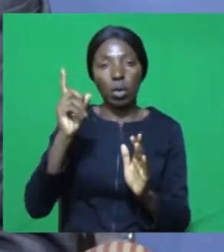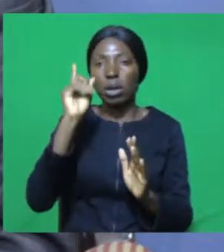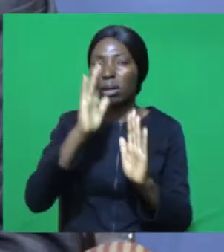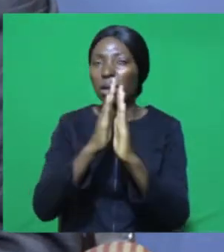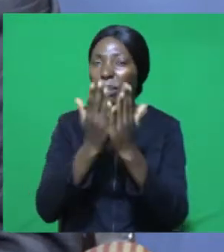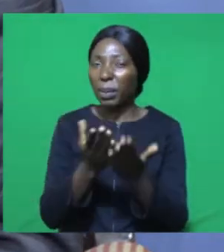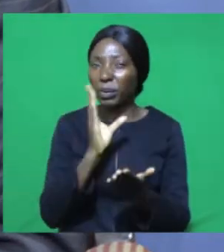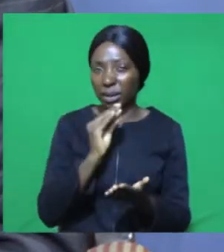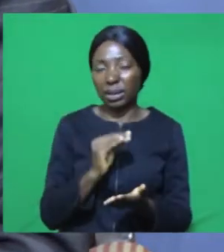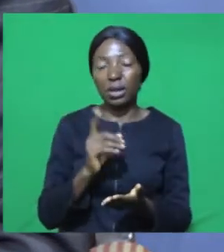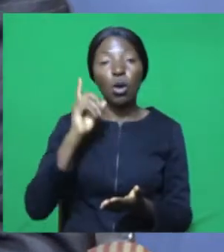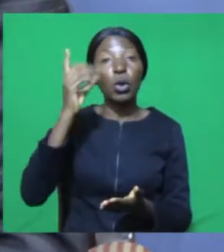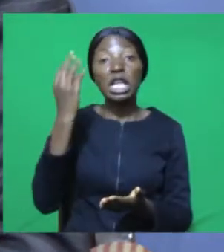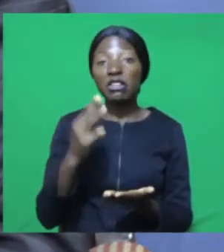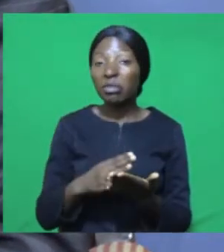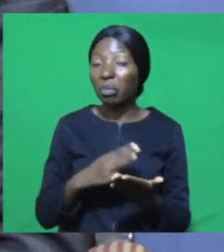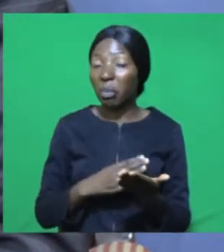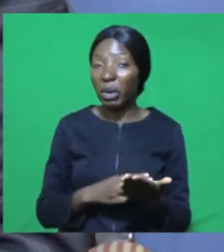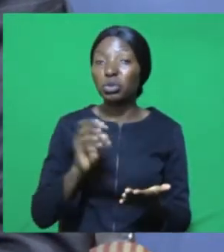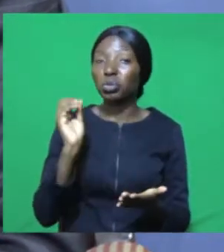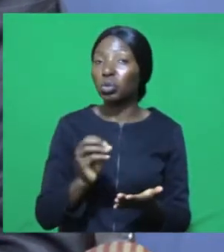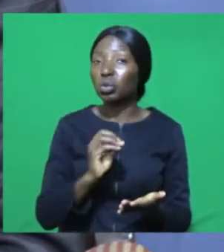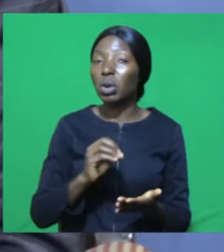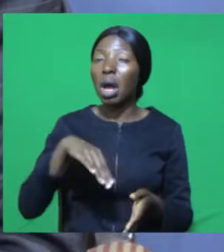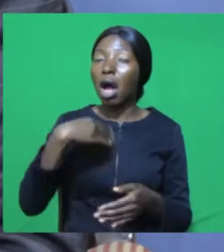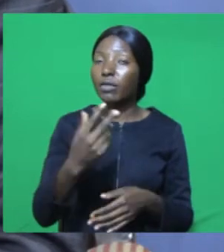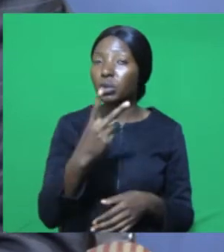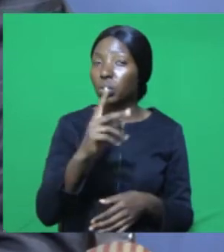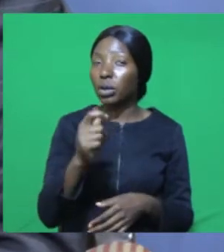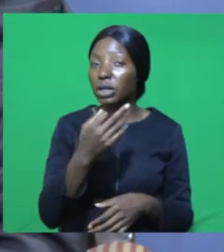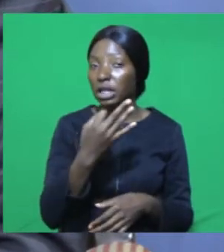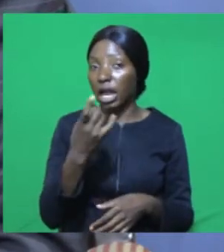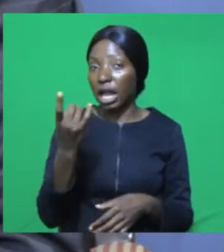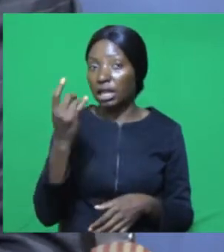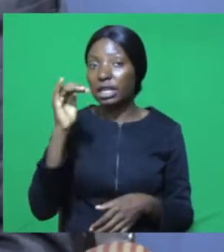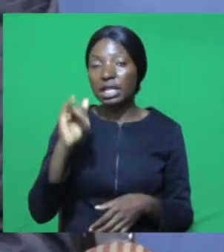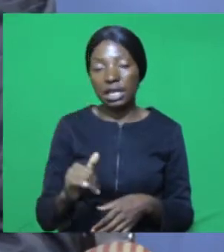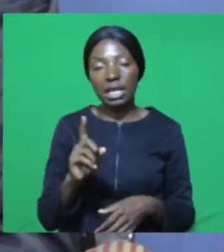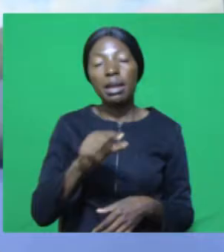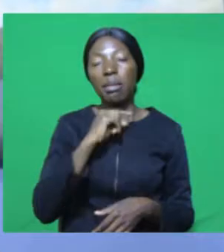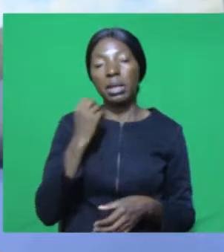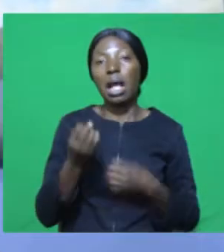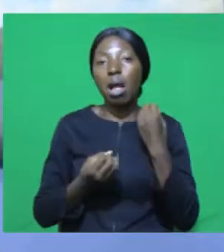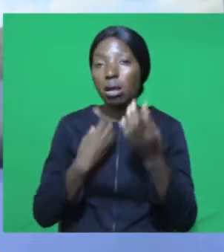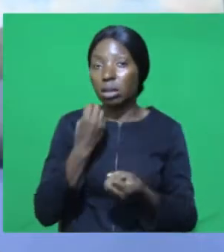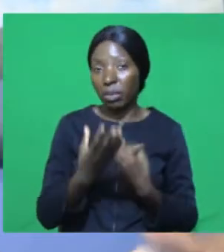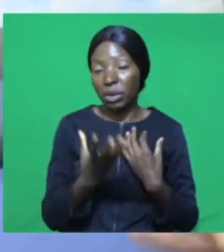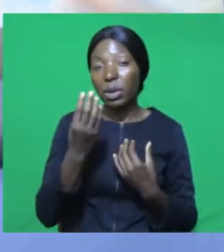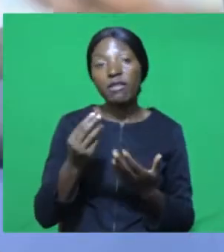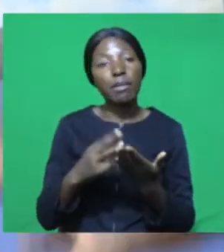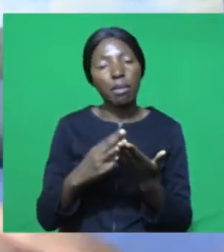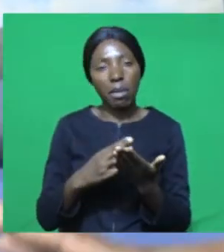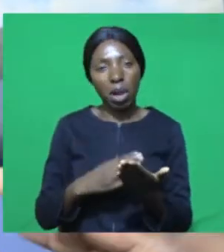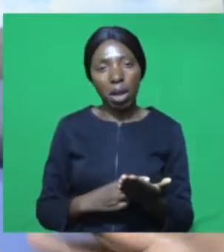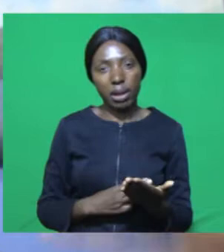kuti Mwari ane urongwa hwekuti panopera 2,300 years dzatichatsanangurwa namufundisi pane